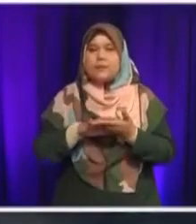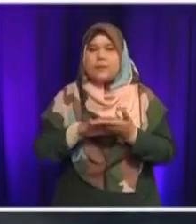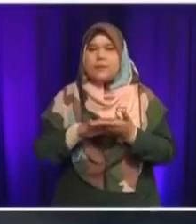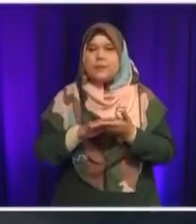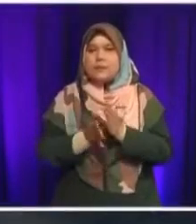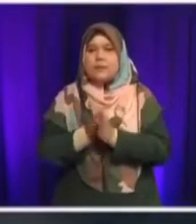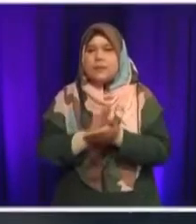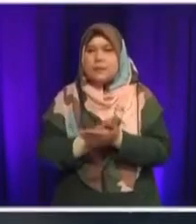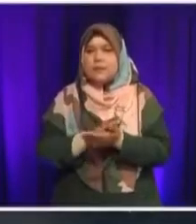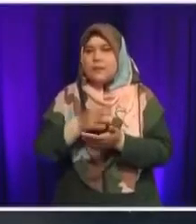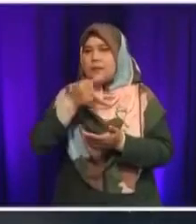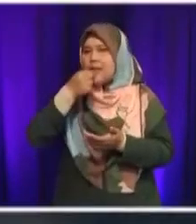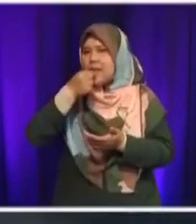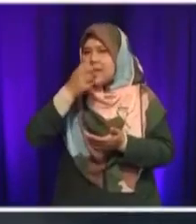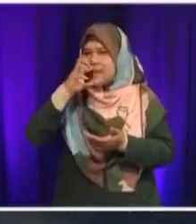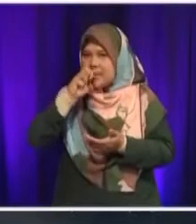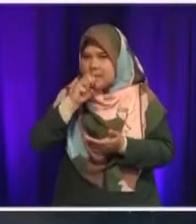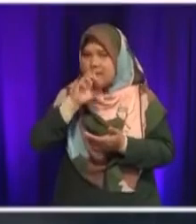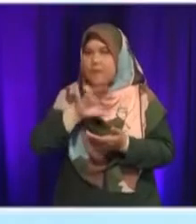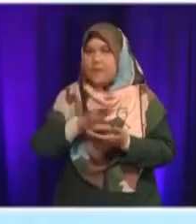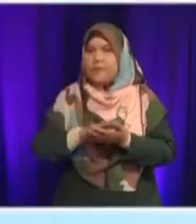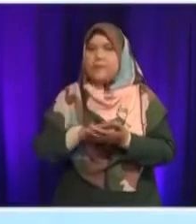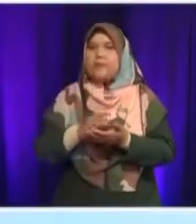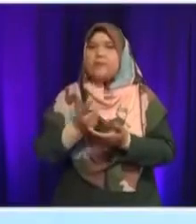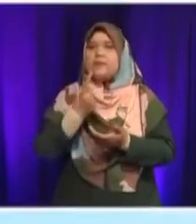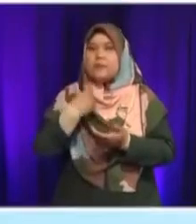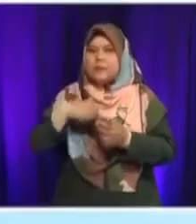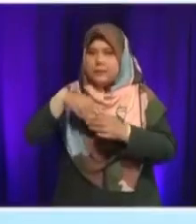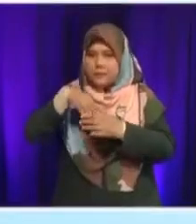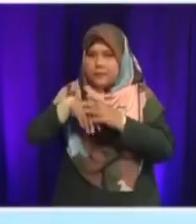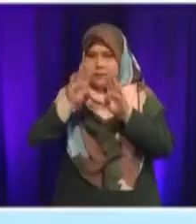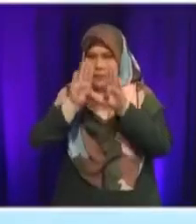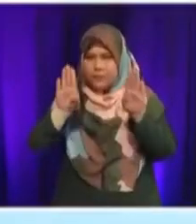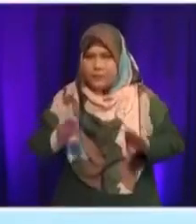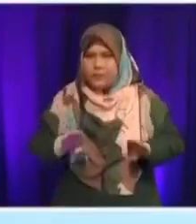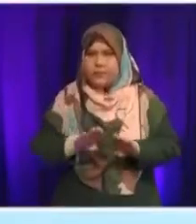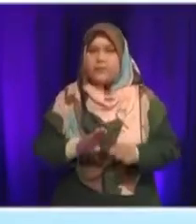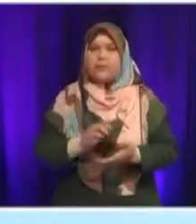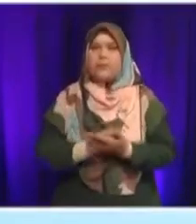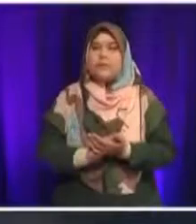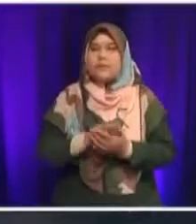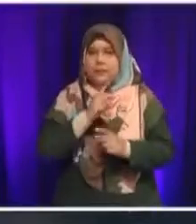event melakukan gigitan tadi ke dalam borang